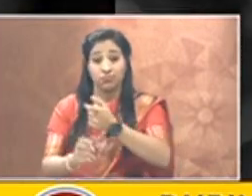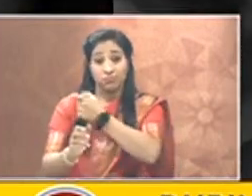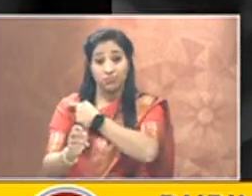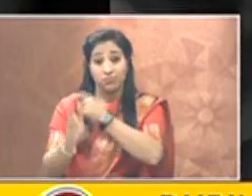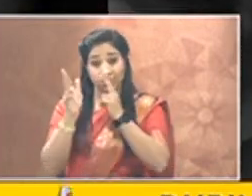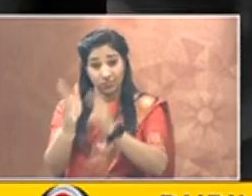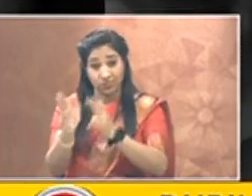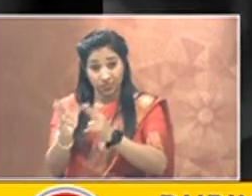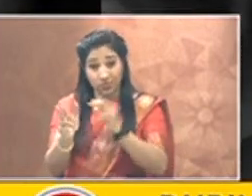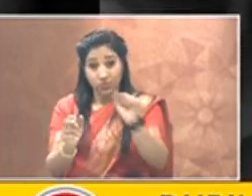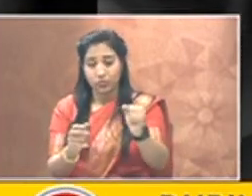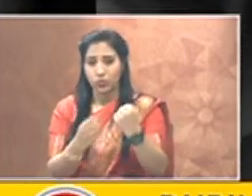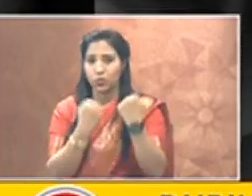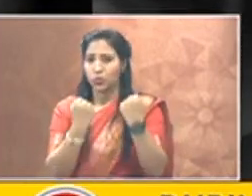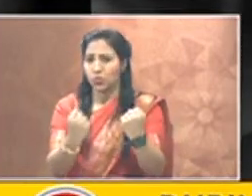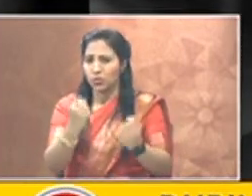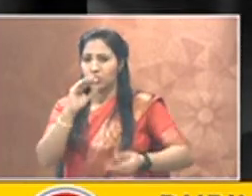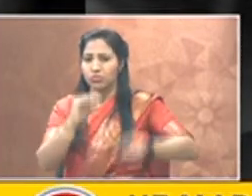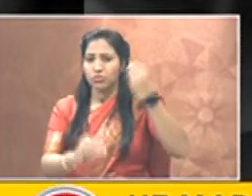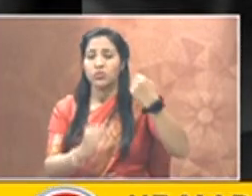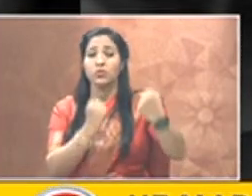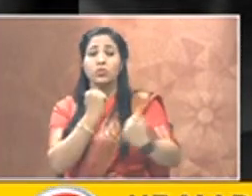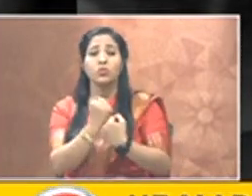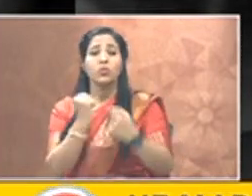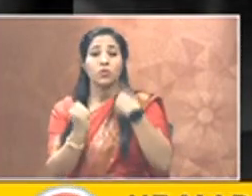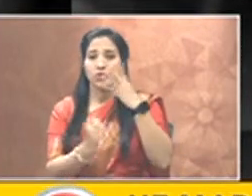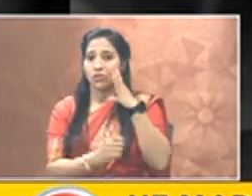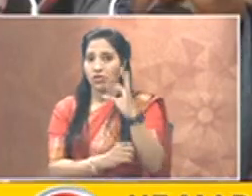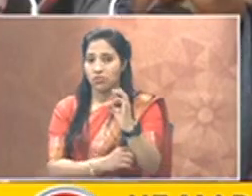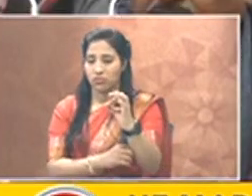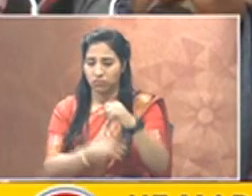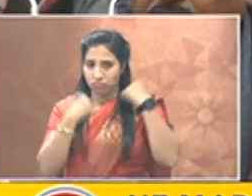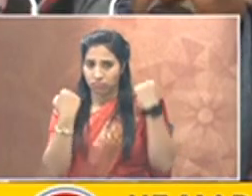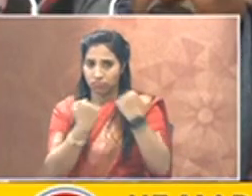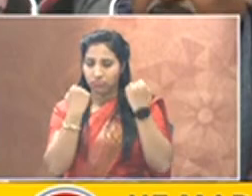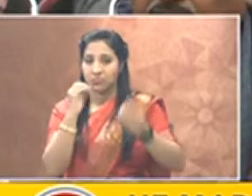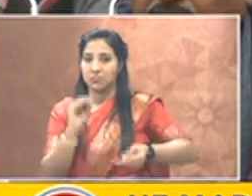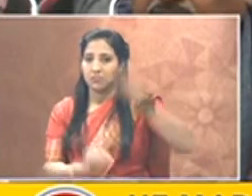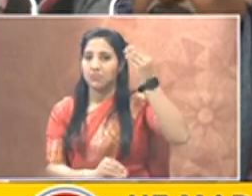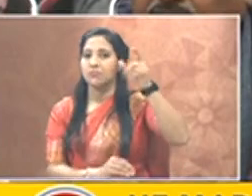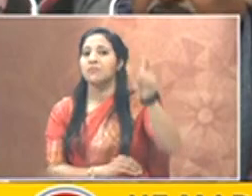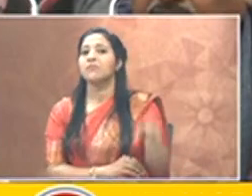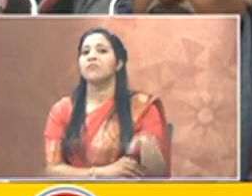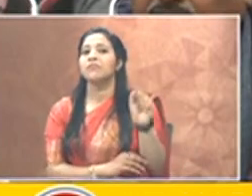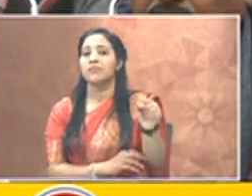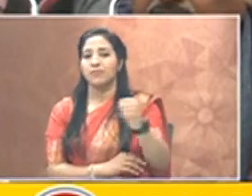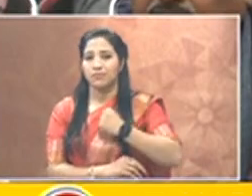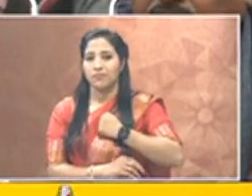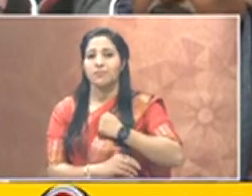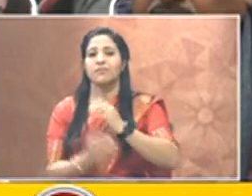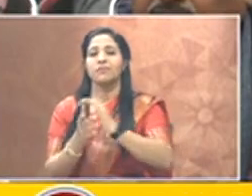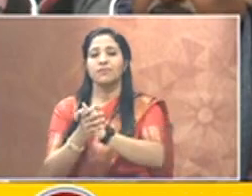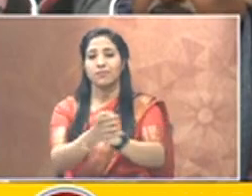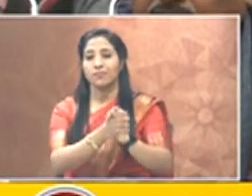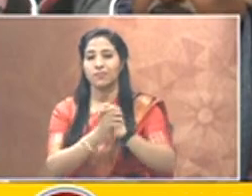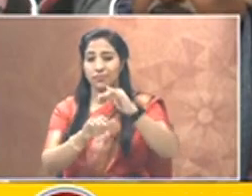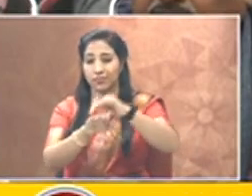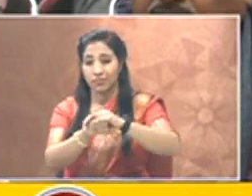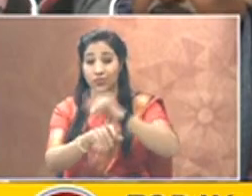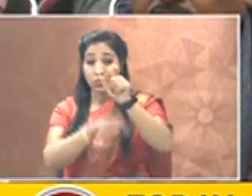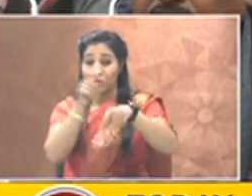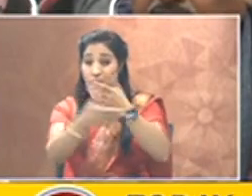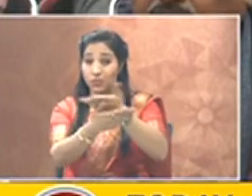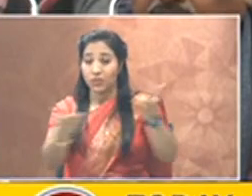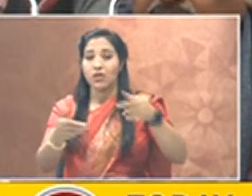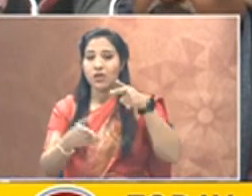को शक्तिशाली बनाने में उनका महत्वपूर्ण योगदान है। मेरे प्यारे देशवासियों,